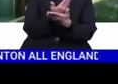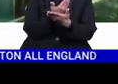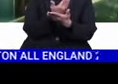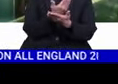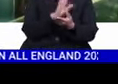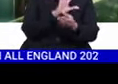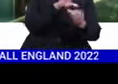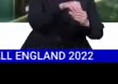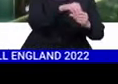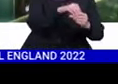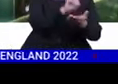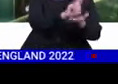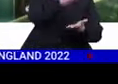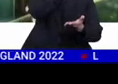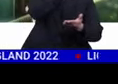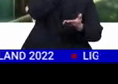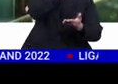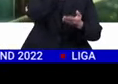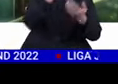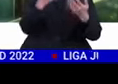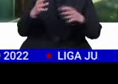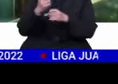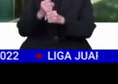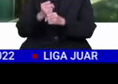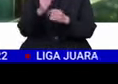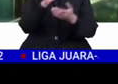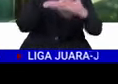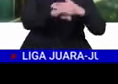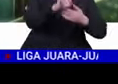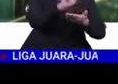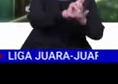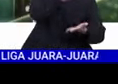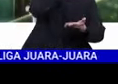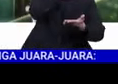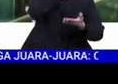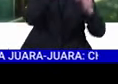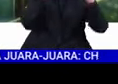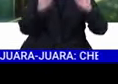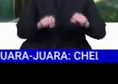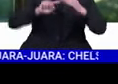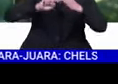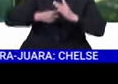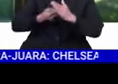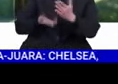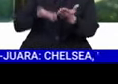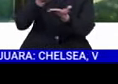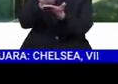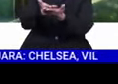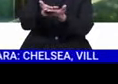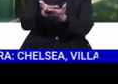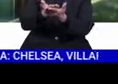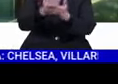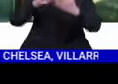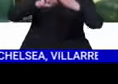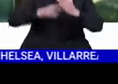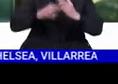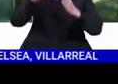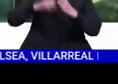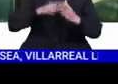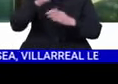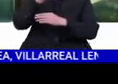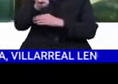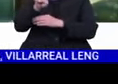Westin nanti Apabila mereka telah mendapat tempat mereka juga boleh memohon bermula penemu Pada bulan April